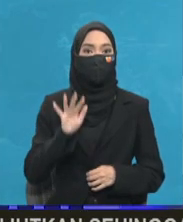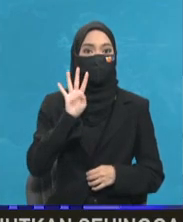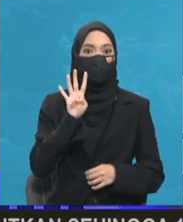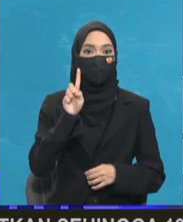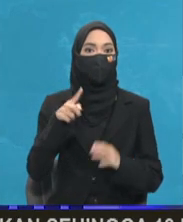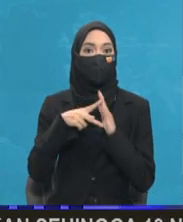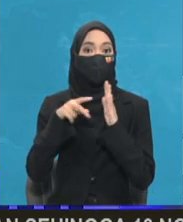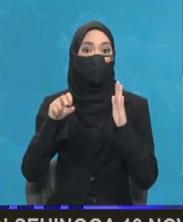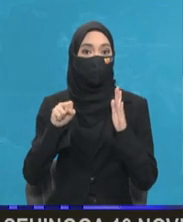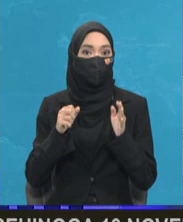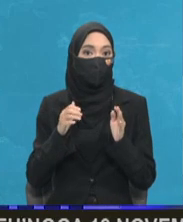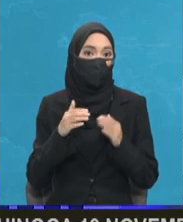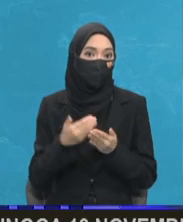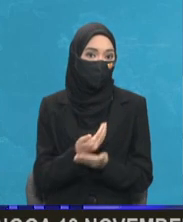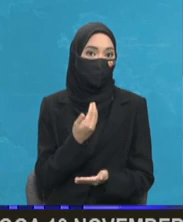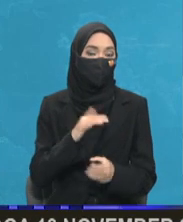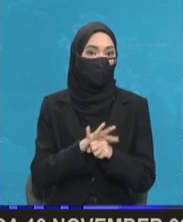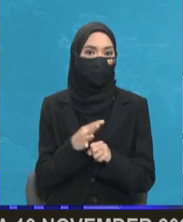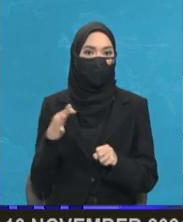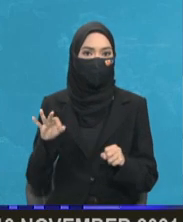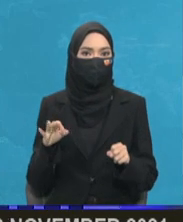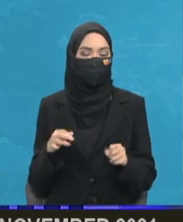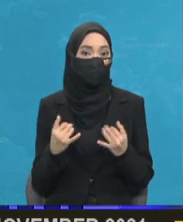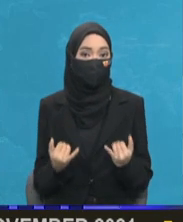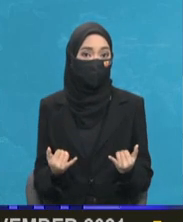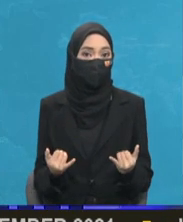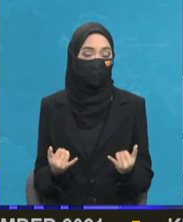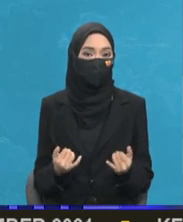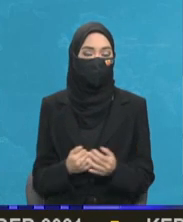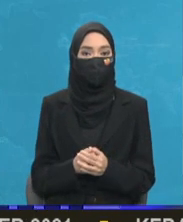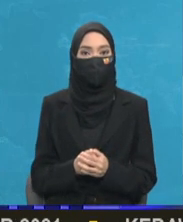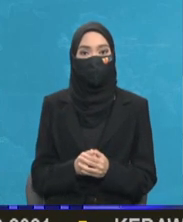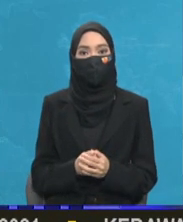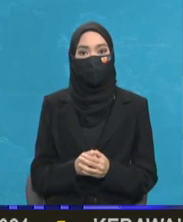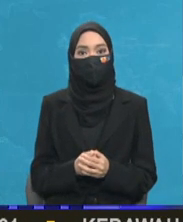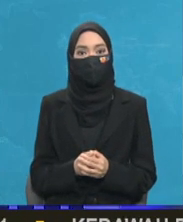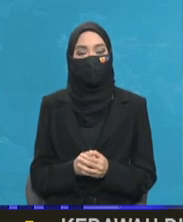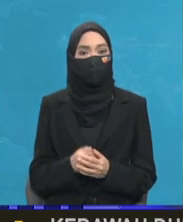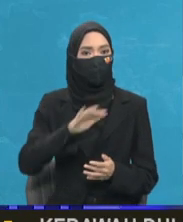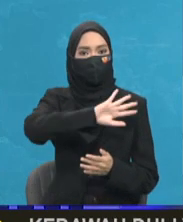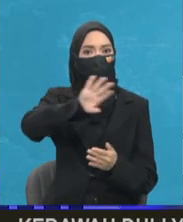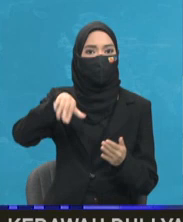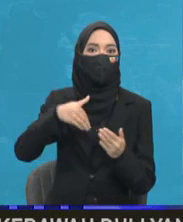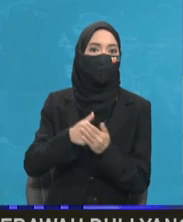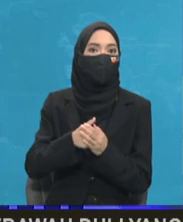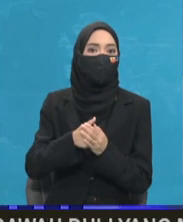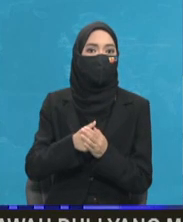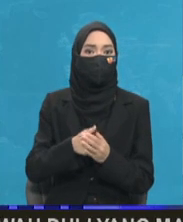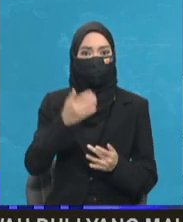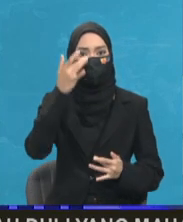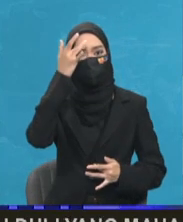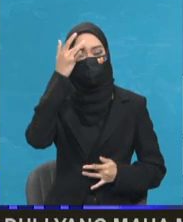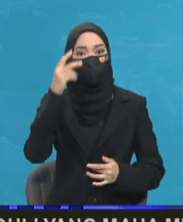ak-47 ext baru jangkitan counting disahkan di negara Brunei Darussalam hari ini yang membawa jumlah keseluruhan